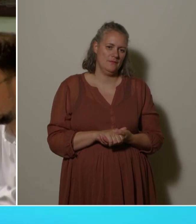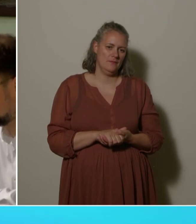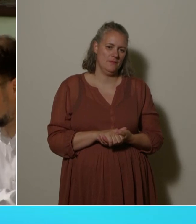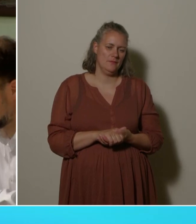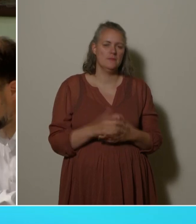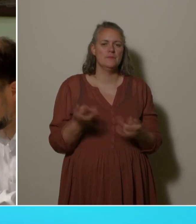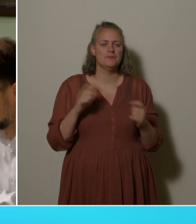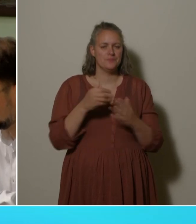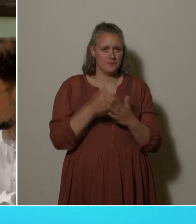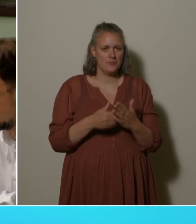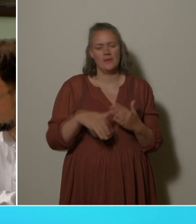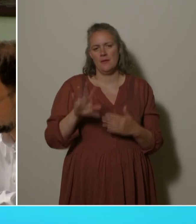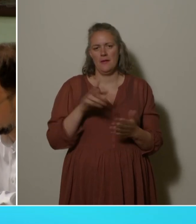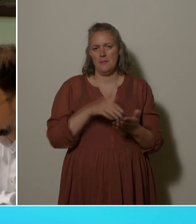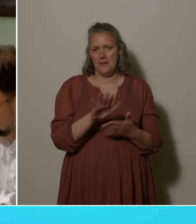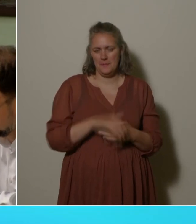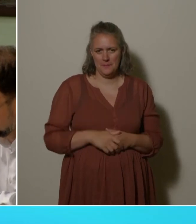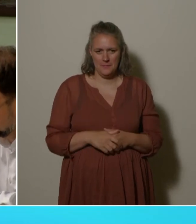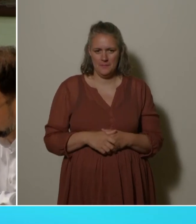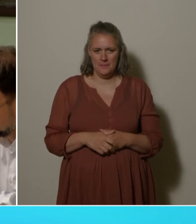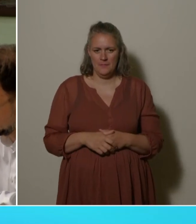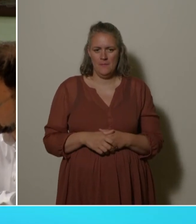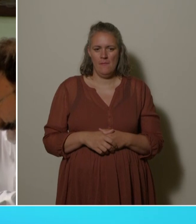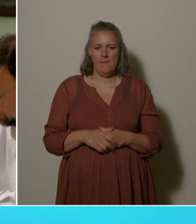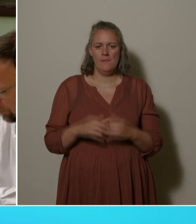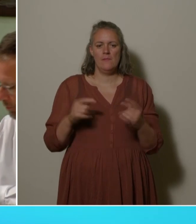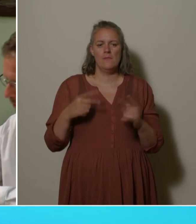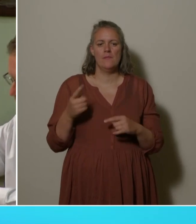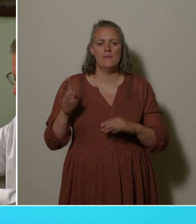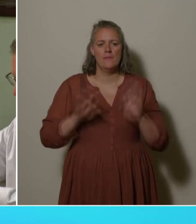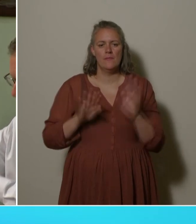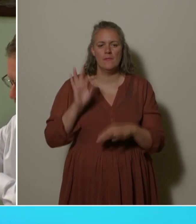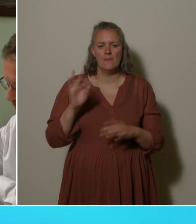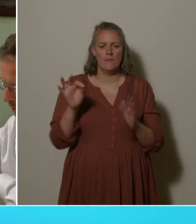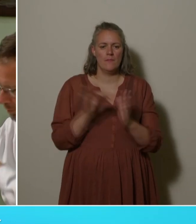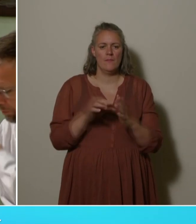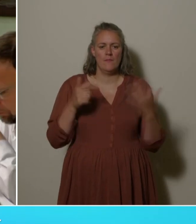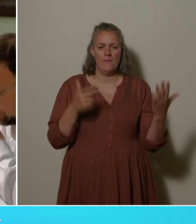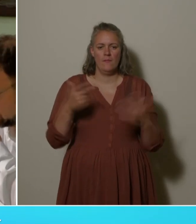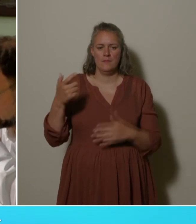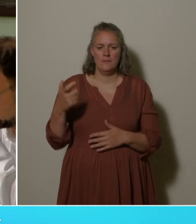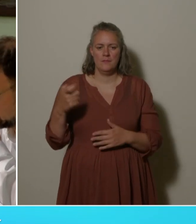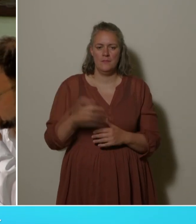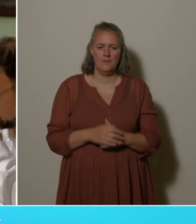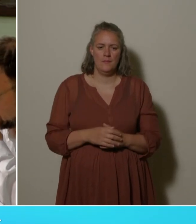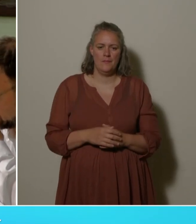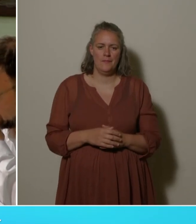diese Beschlussvorlage mehrheitlich abgelehnt. Und ich komme zur Abstimmung im Top 27.